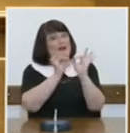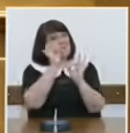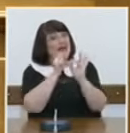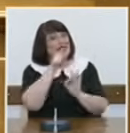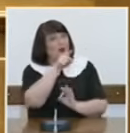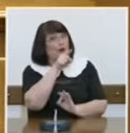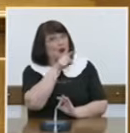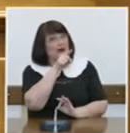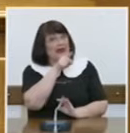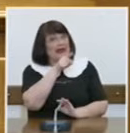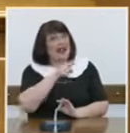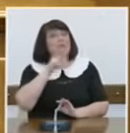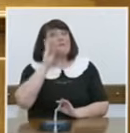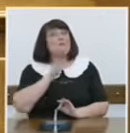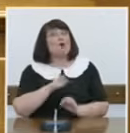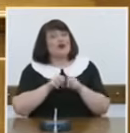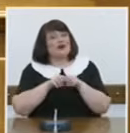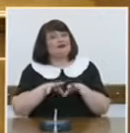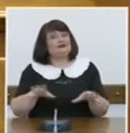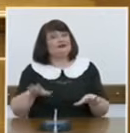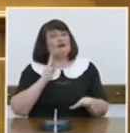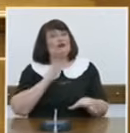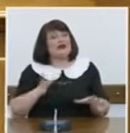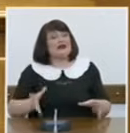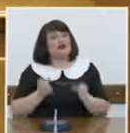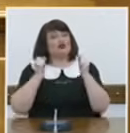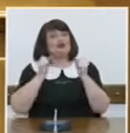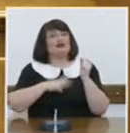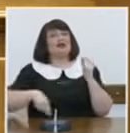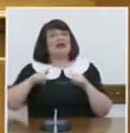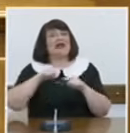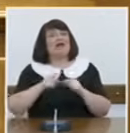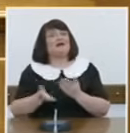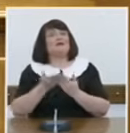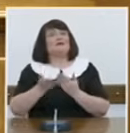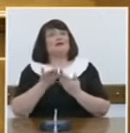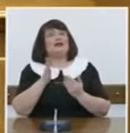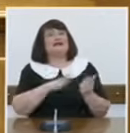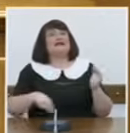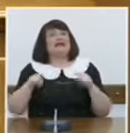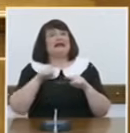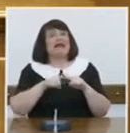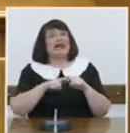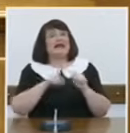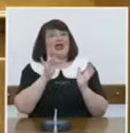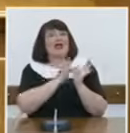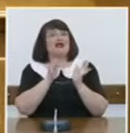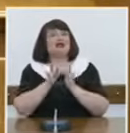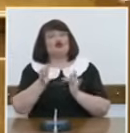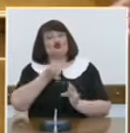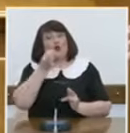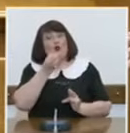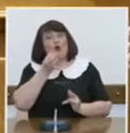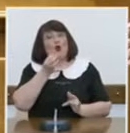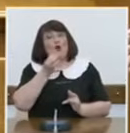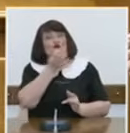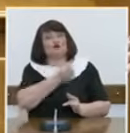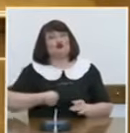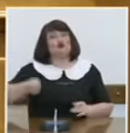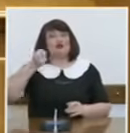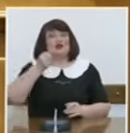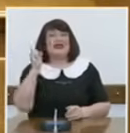να ταΐσει την Ελλάδα. Η Μακεδονία μπορεί να βοηθήσει την πατρίδα. Ο μακαριστός Χριστόδουλος και όχι ο Ιερώνυμος που πήγε τον έβλεπε τον